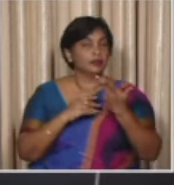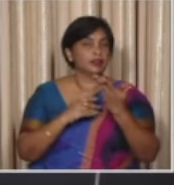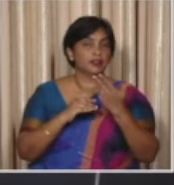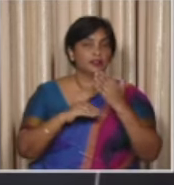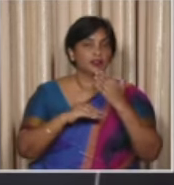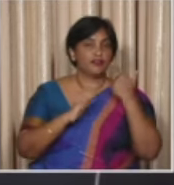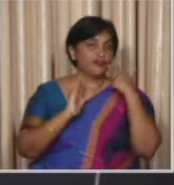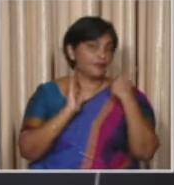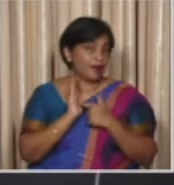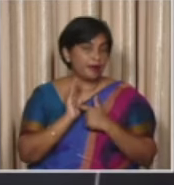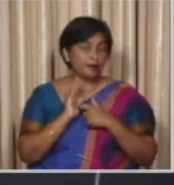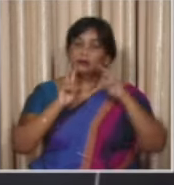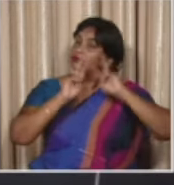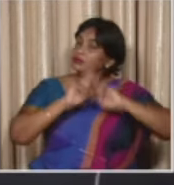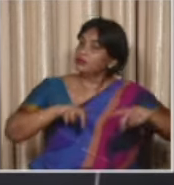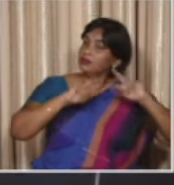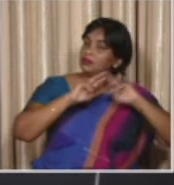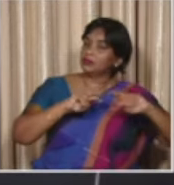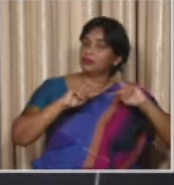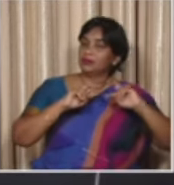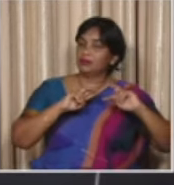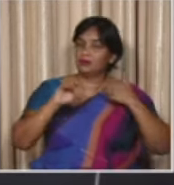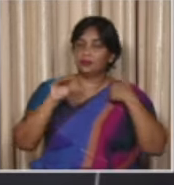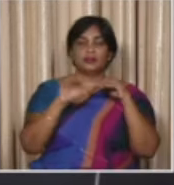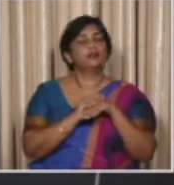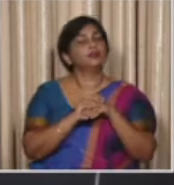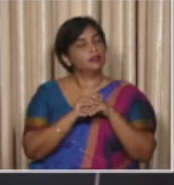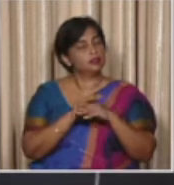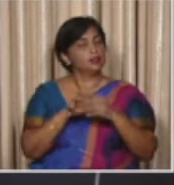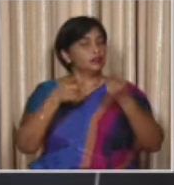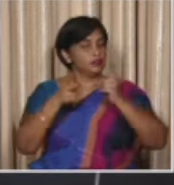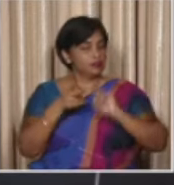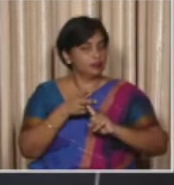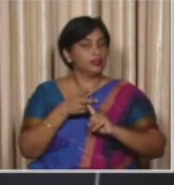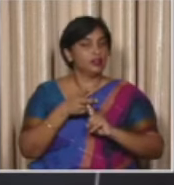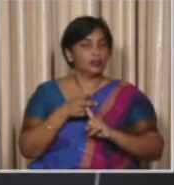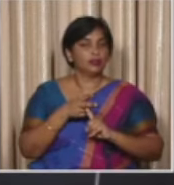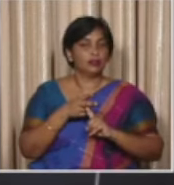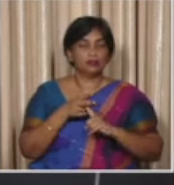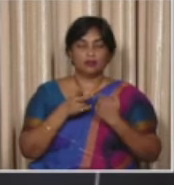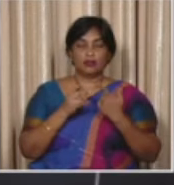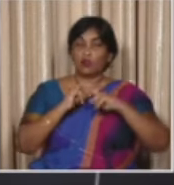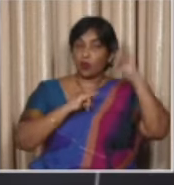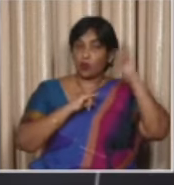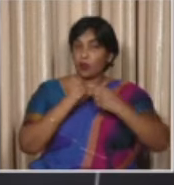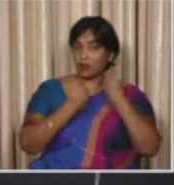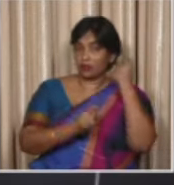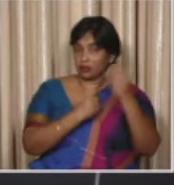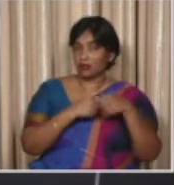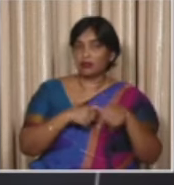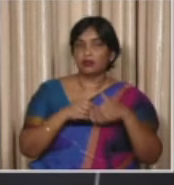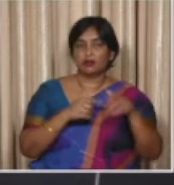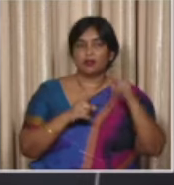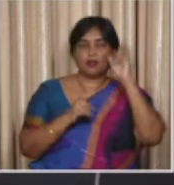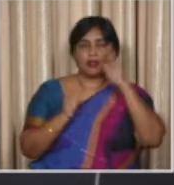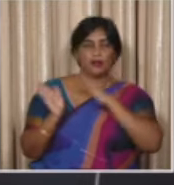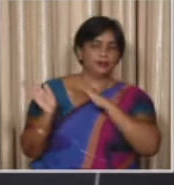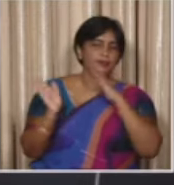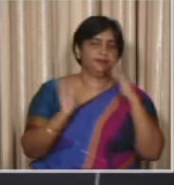පැවැත්වීම, රිසර්ච් වලට යෑම, ඊළඟට කොන්වොකේෂන්ස්, මේ සියල්ලම දැන්ට ප්‍රමාද